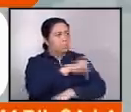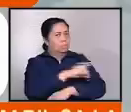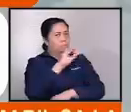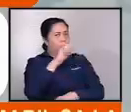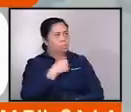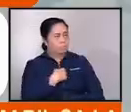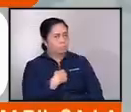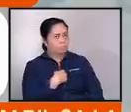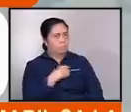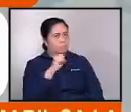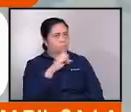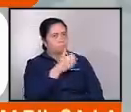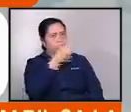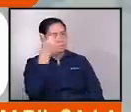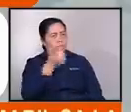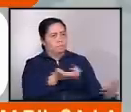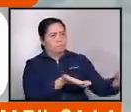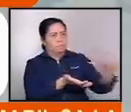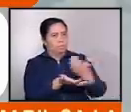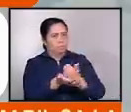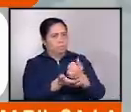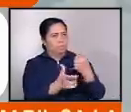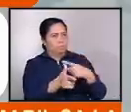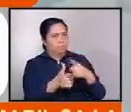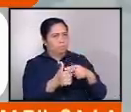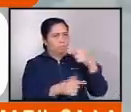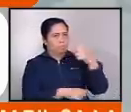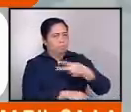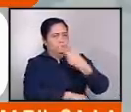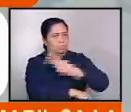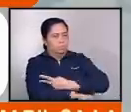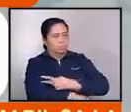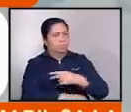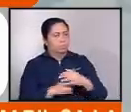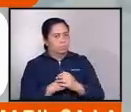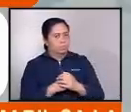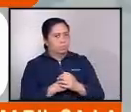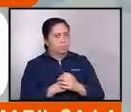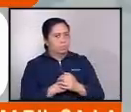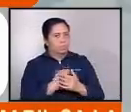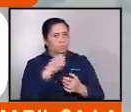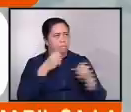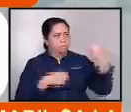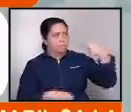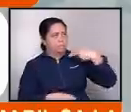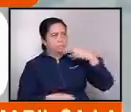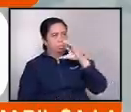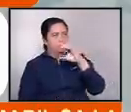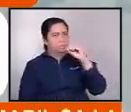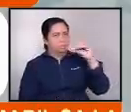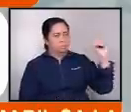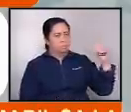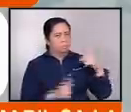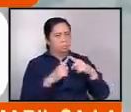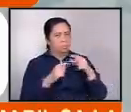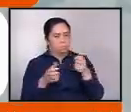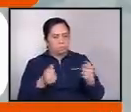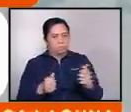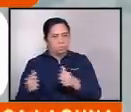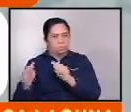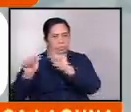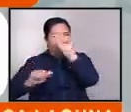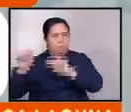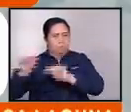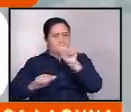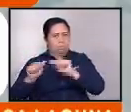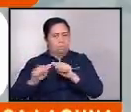po. So may iba pong naningil nun. Tapos yung ikalawang araw po, inutusan po ako ng COO namin na mag-asikaso ng assessment